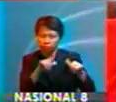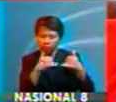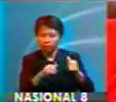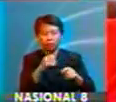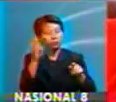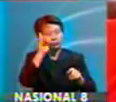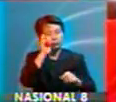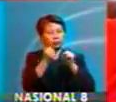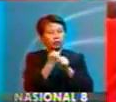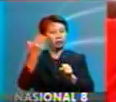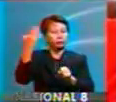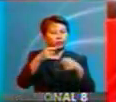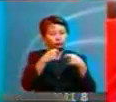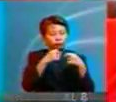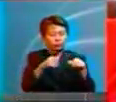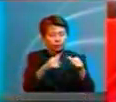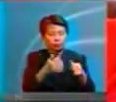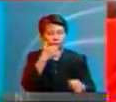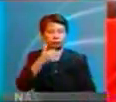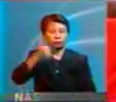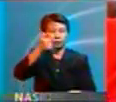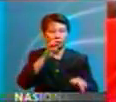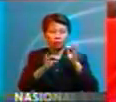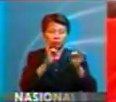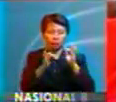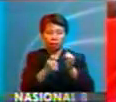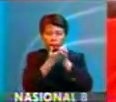tahun-tahun lepas kalau